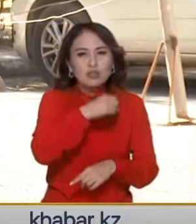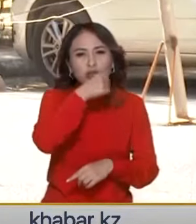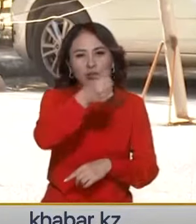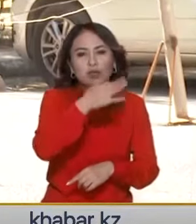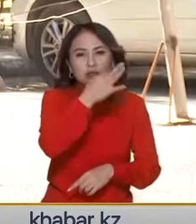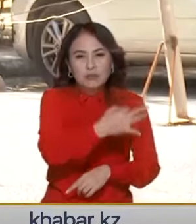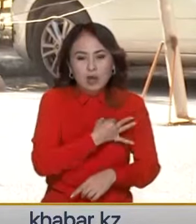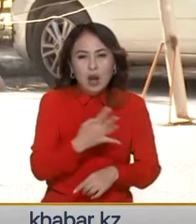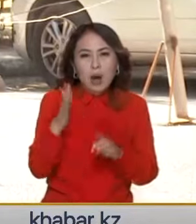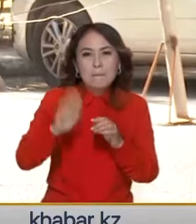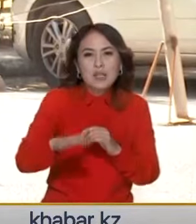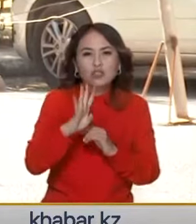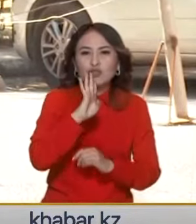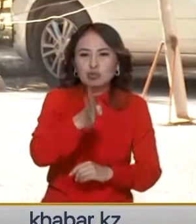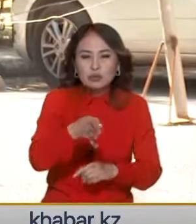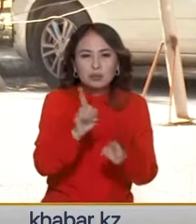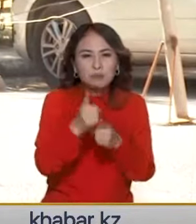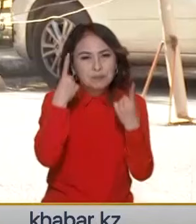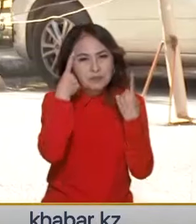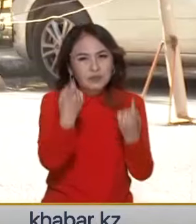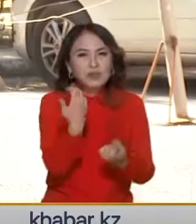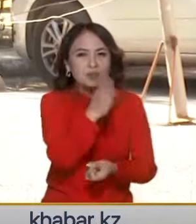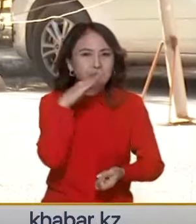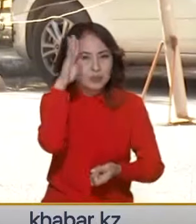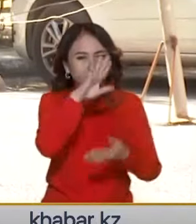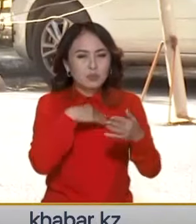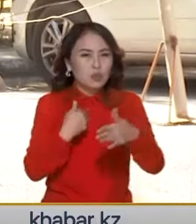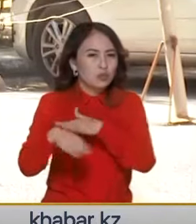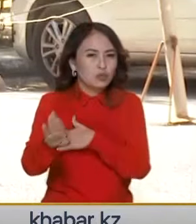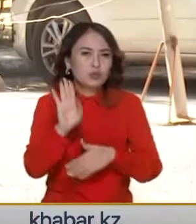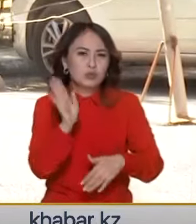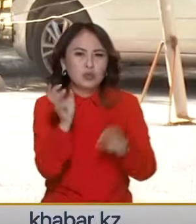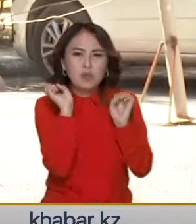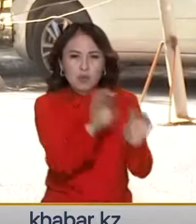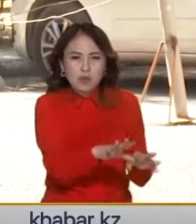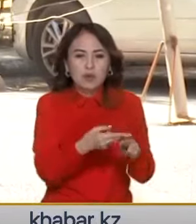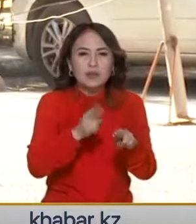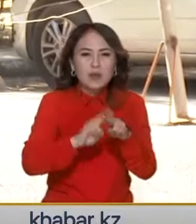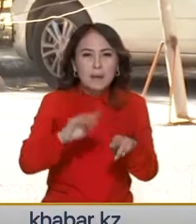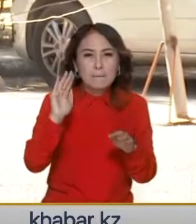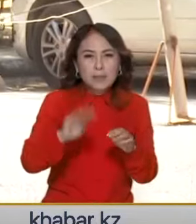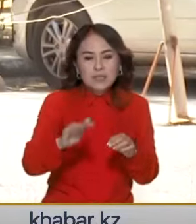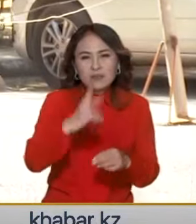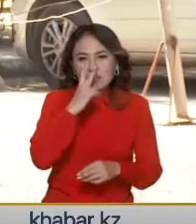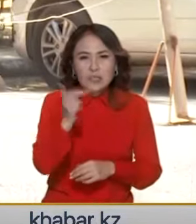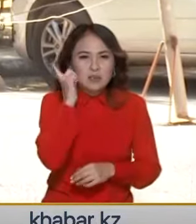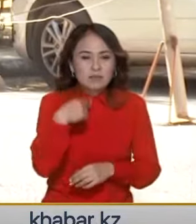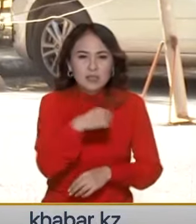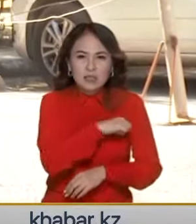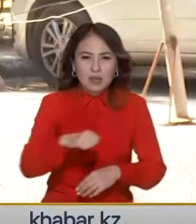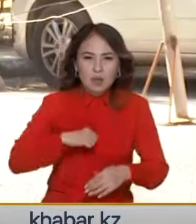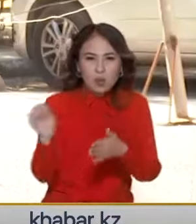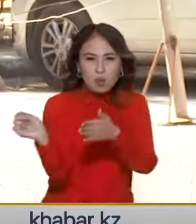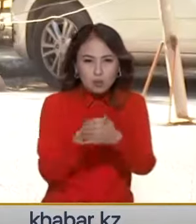кішісі 4 жаста. Сендер ақмақ атанасыңдар, сендерден кетемін деген сөздерді айтады. Кішісінің телефонынан ойынды өзім өшіріп